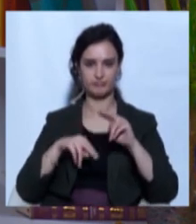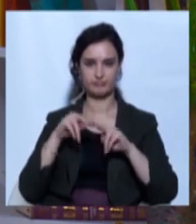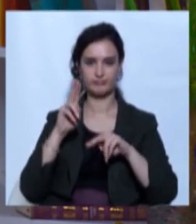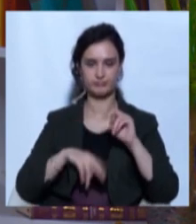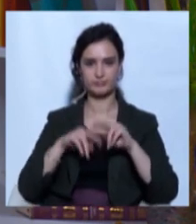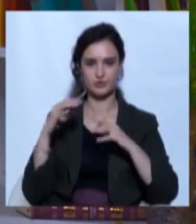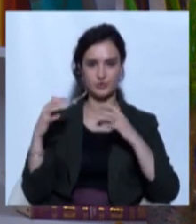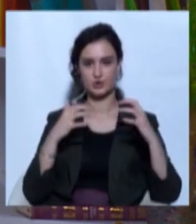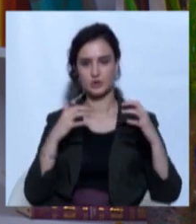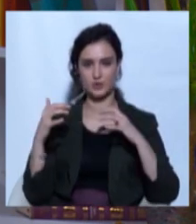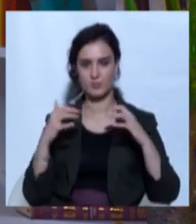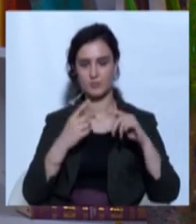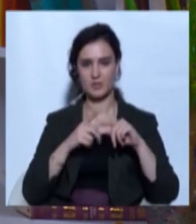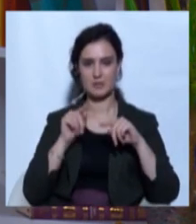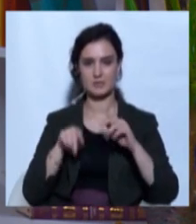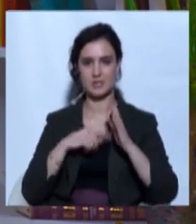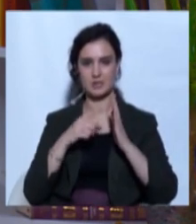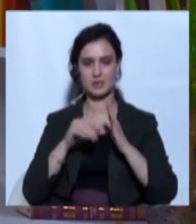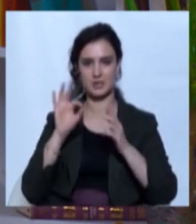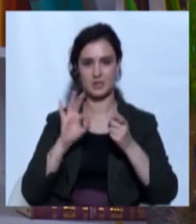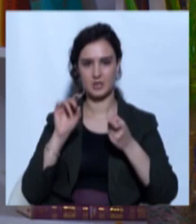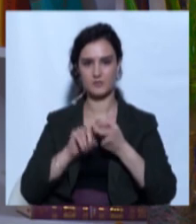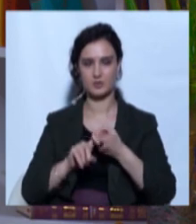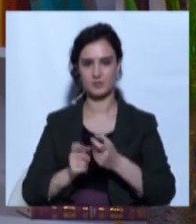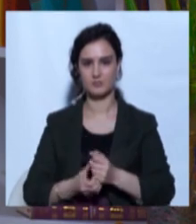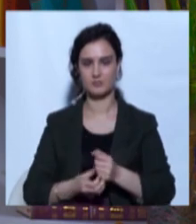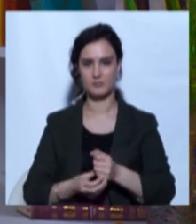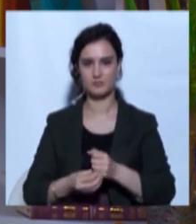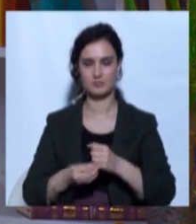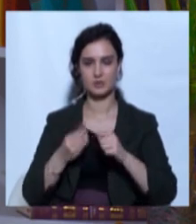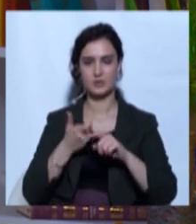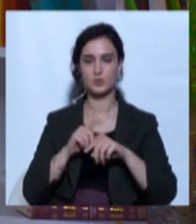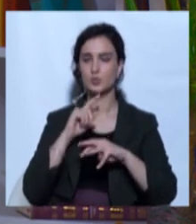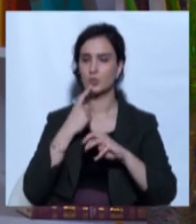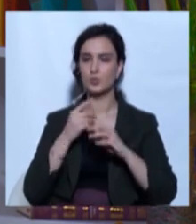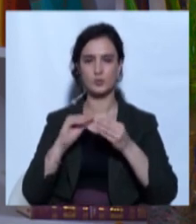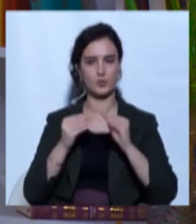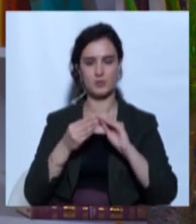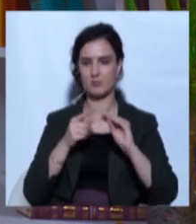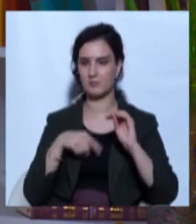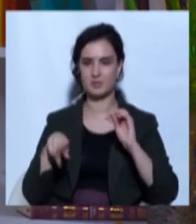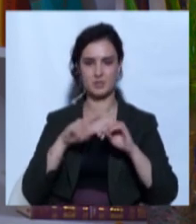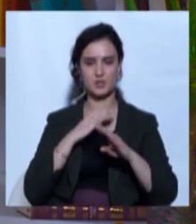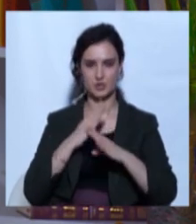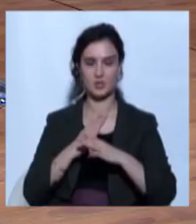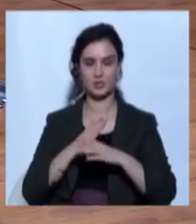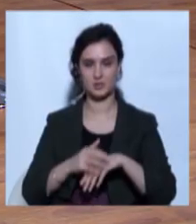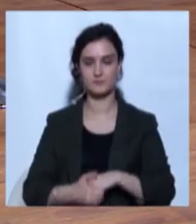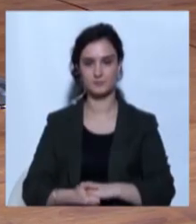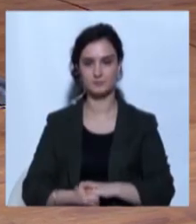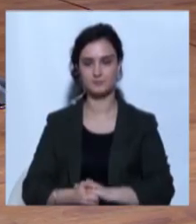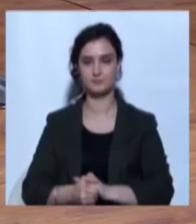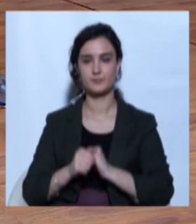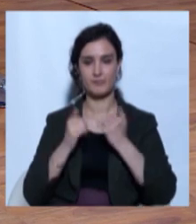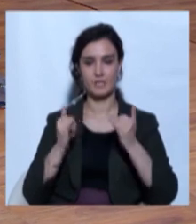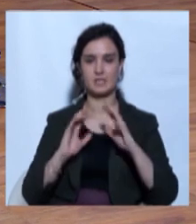ვთქვათ, ჭიდაობა ამ საკითხთან დაკავშირებით. ძალიან რთული პრობლემების წინაშე დგას